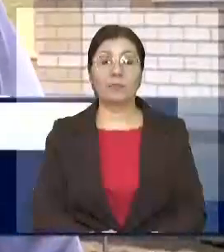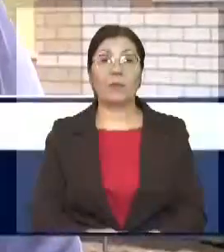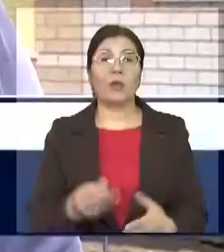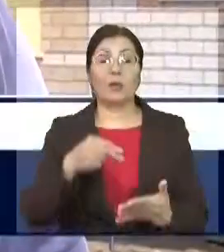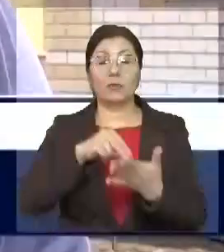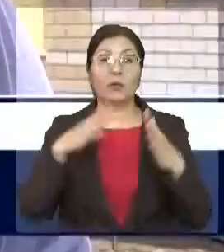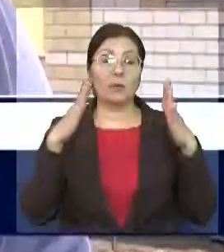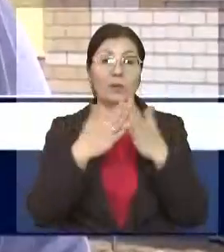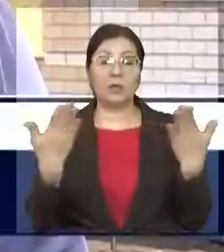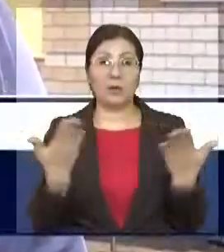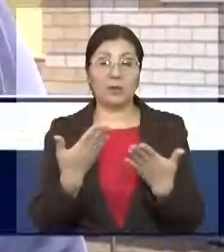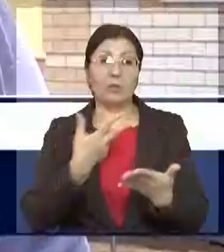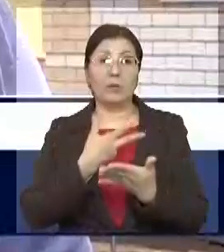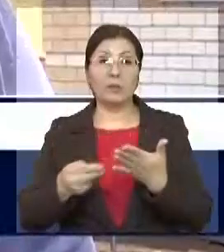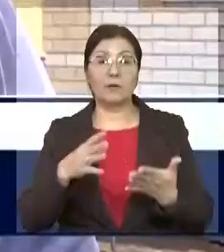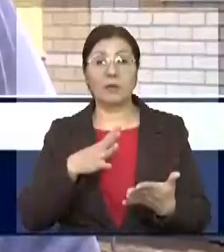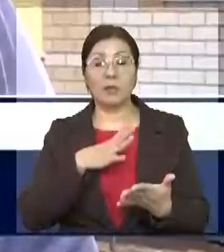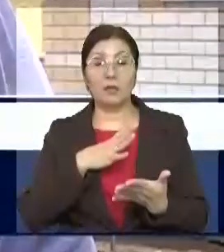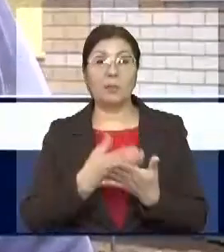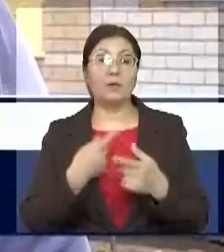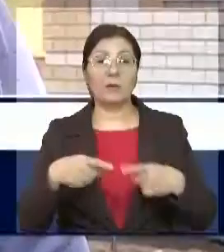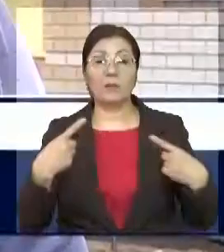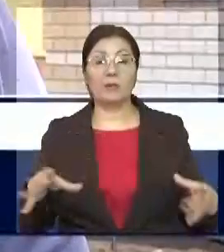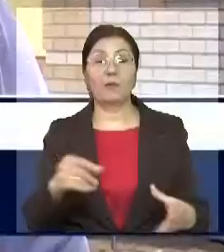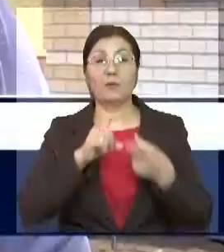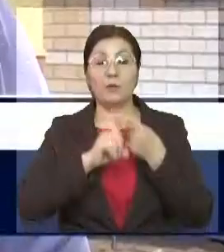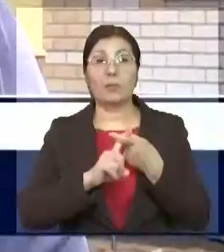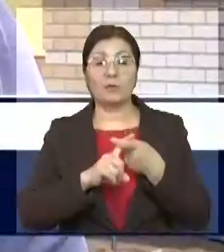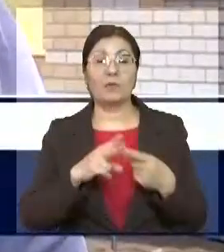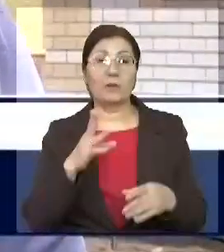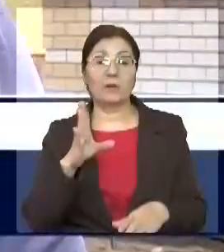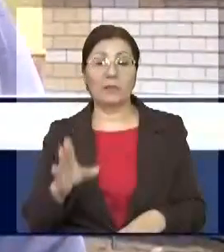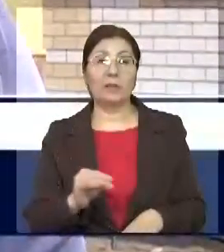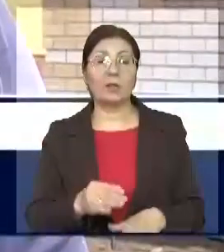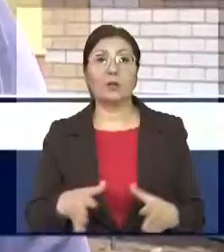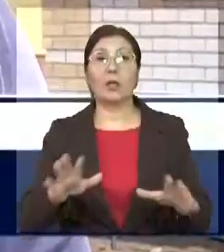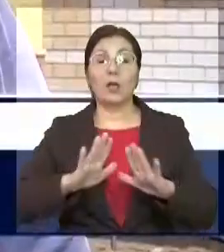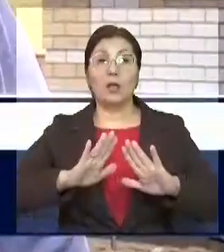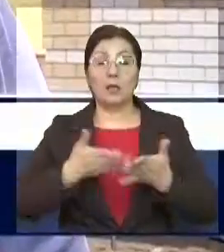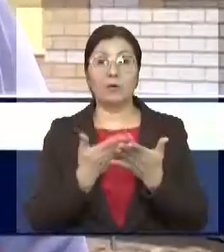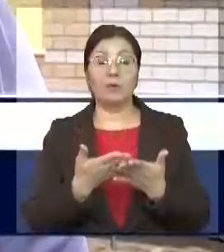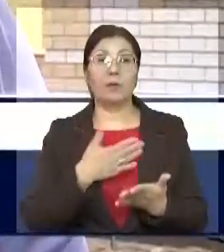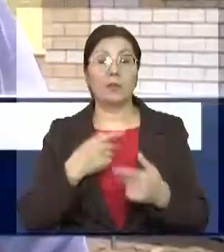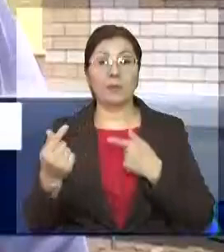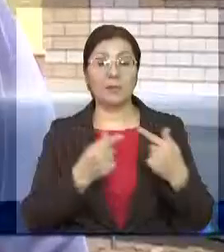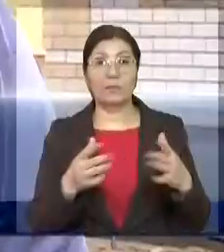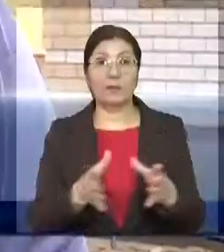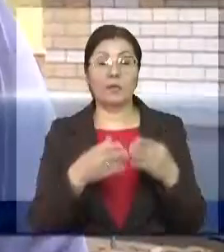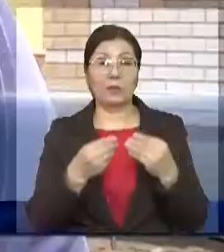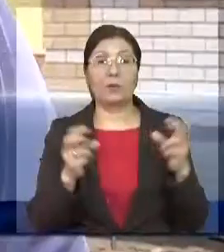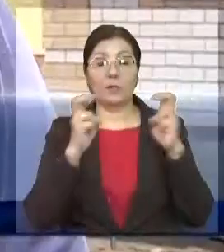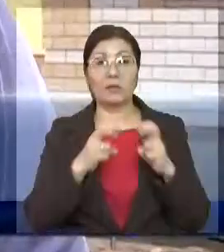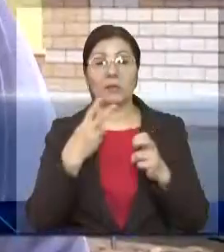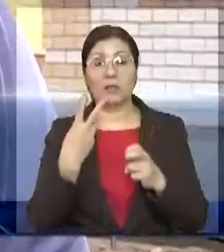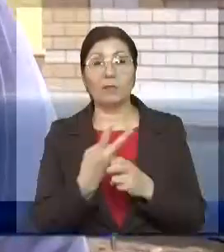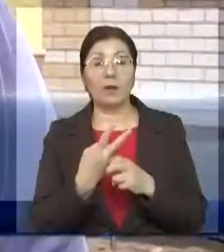Стоимость домов, которые были приобретены на вторичном рынке, разная. Все зависело от квадратуры дома и его состояния. Но пострадавшие семьи искали эти